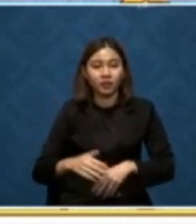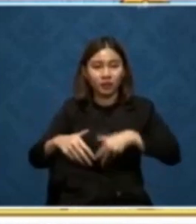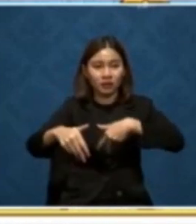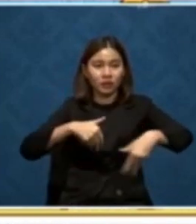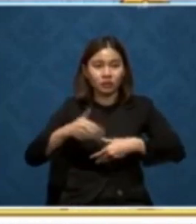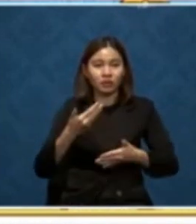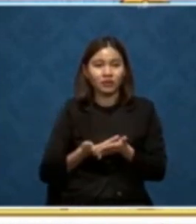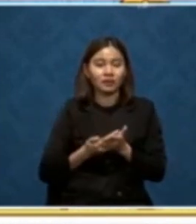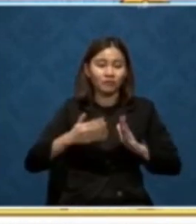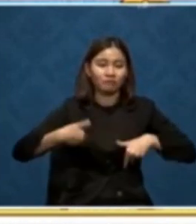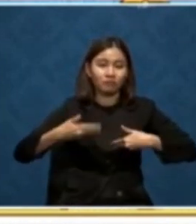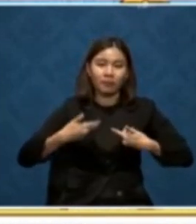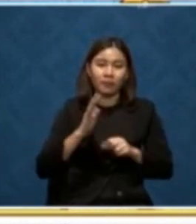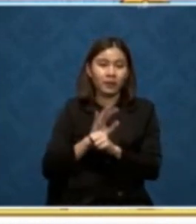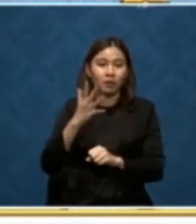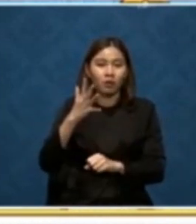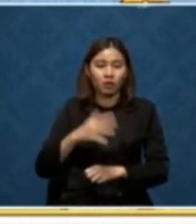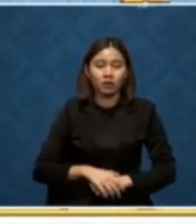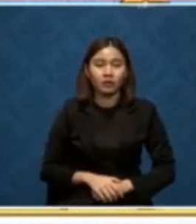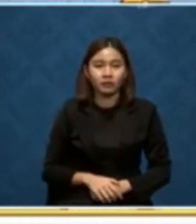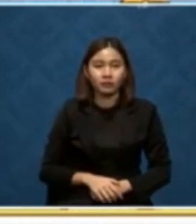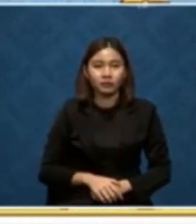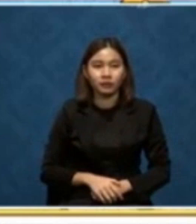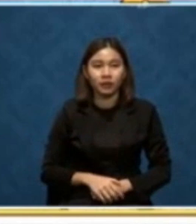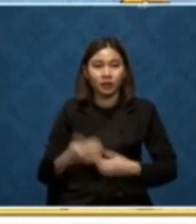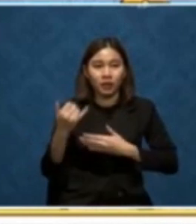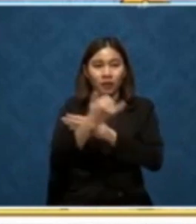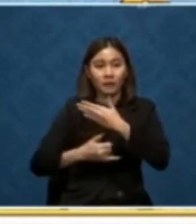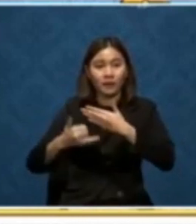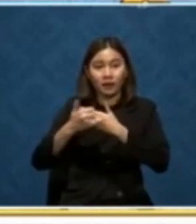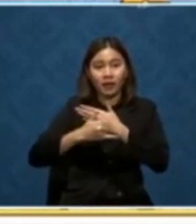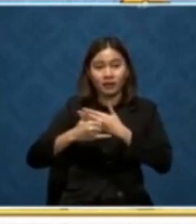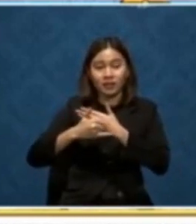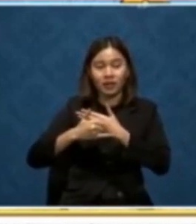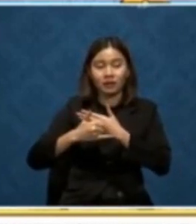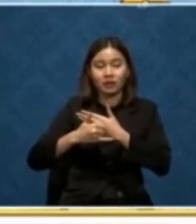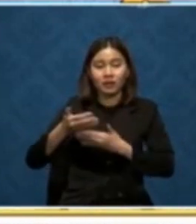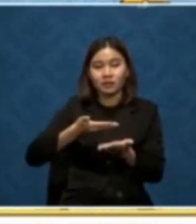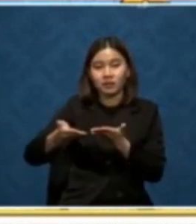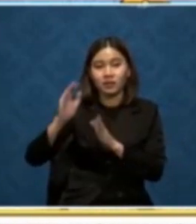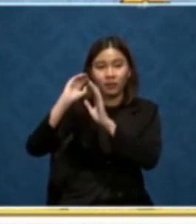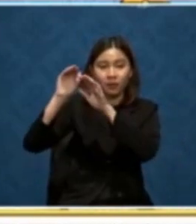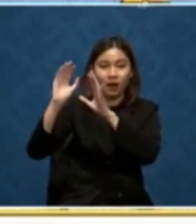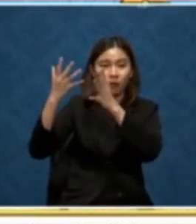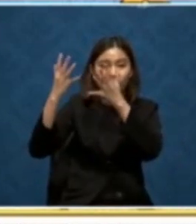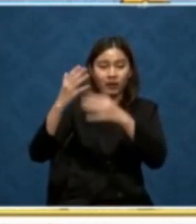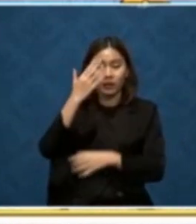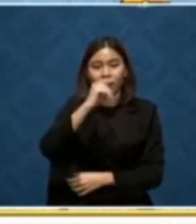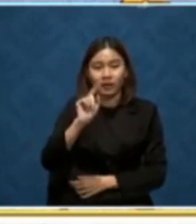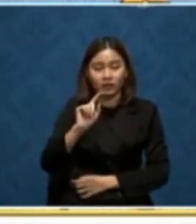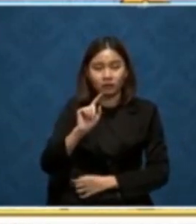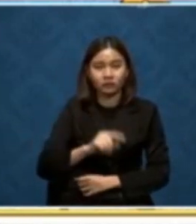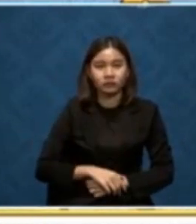าชนขาดรายได้ค่ะท่านประธานประเด็นที่ต่างชาติไม่ซื้อมะพร้าวจากไทยก็เพราะผลสืบเนื่องมาจ